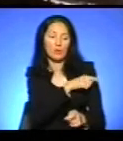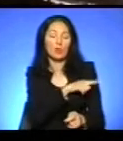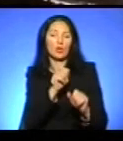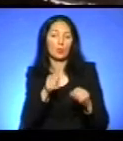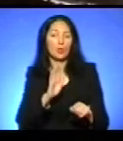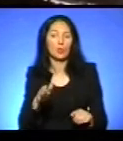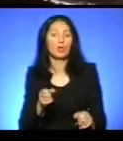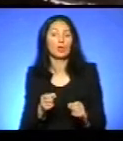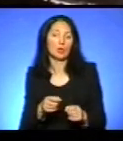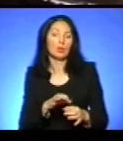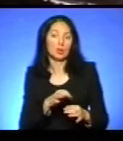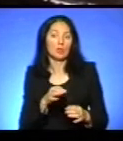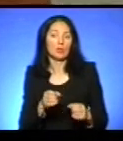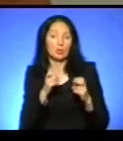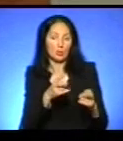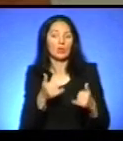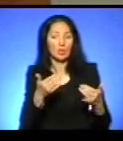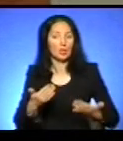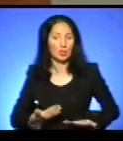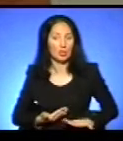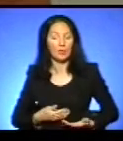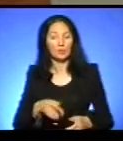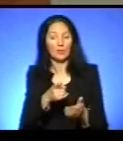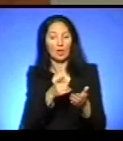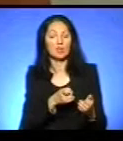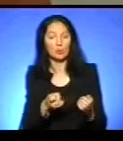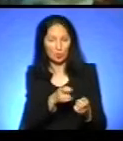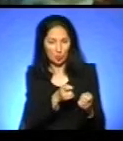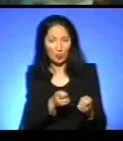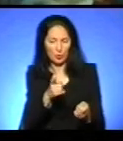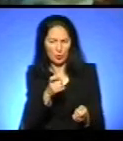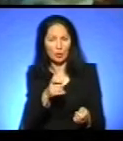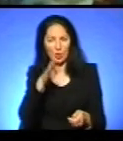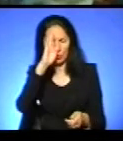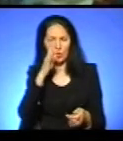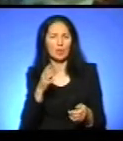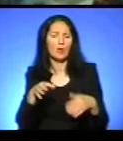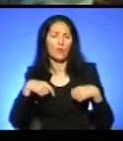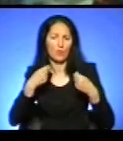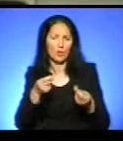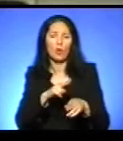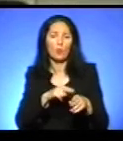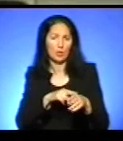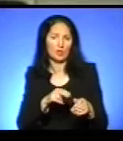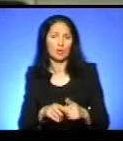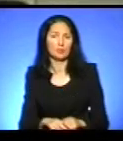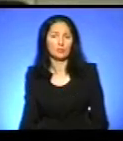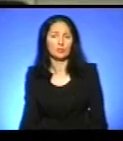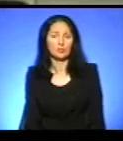стріляв, чоловік добровільно віддав працівникам поліції, каже начальник слідчого відділення Тернопільського відділу поліції Віталій